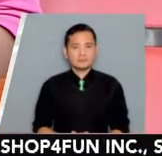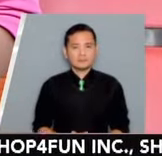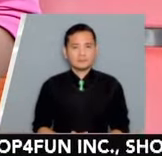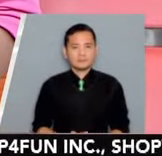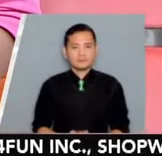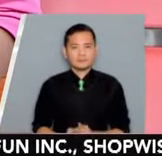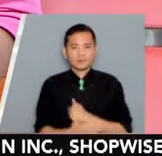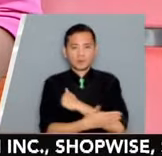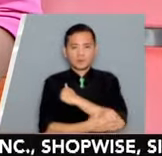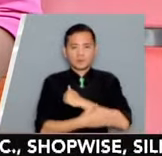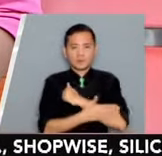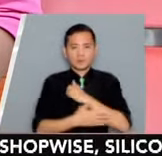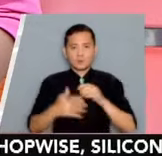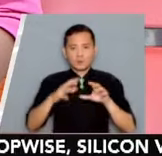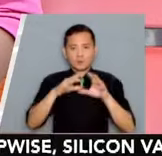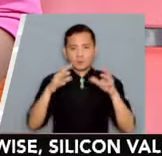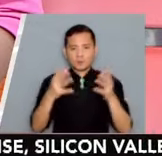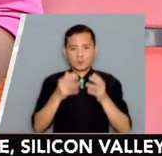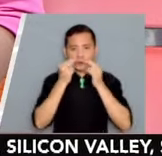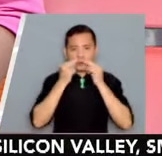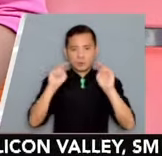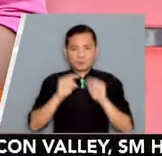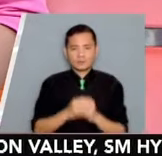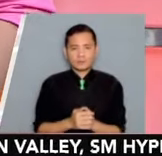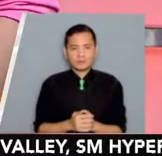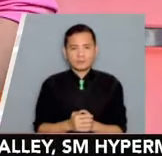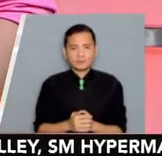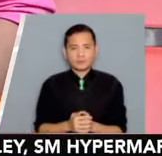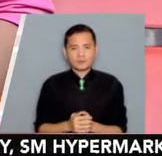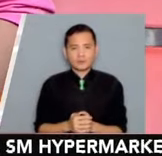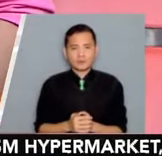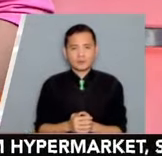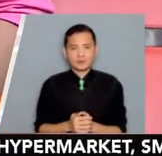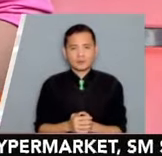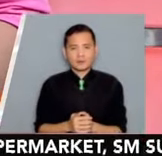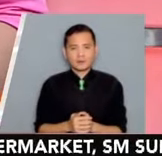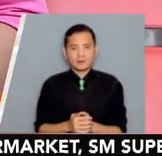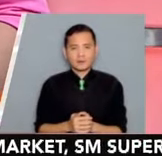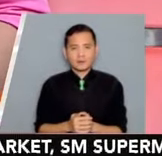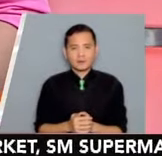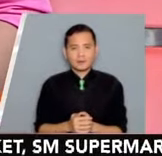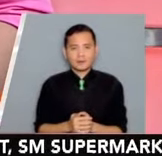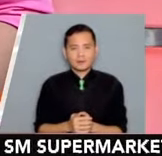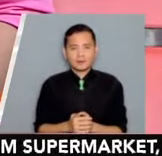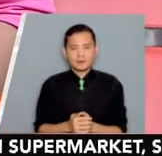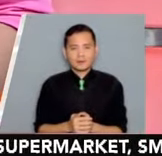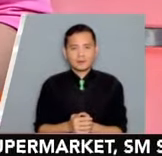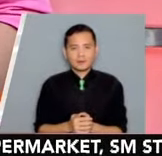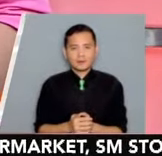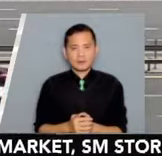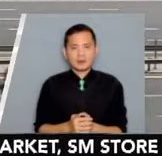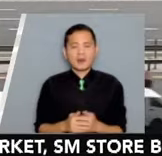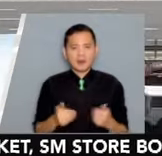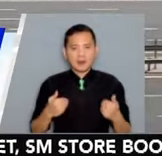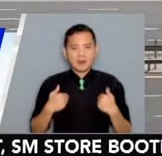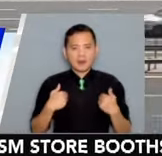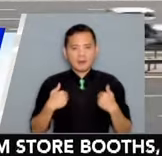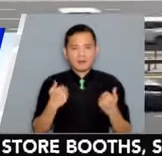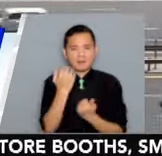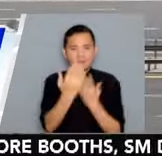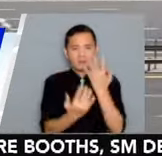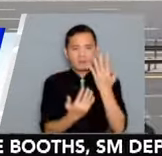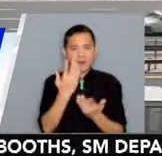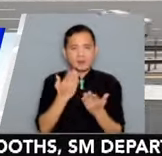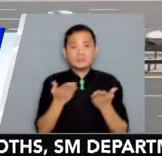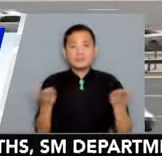Kabilang ang isang Pilipina sa limang namatay sa sunog na sumiklab sa Sharjah Tower sa Dubai. Nagpaabot ng pakikiramay ang